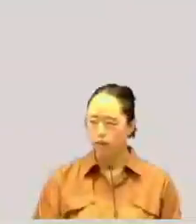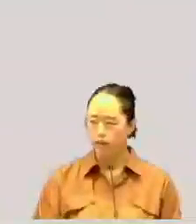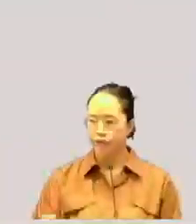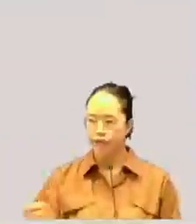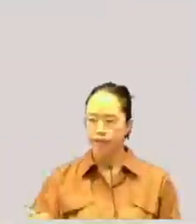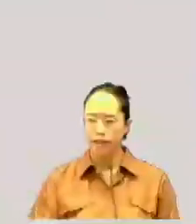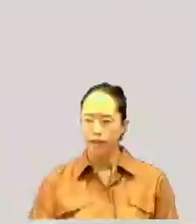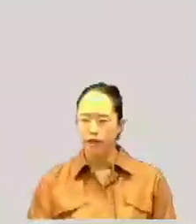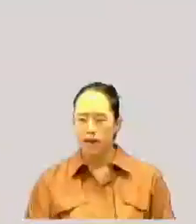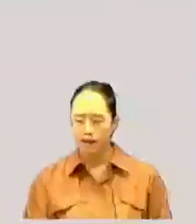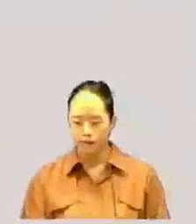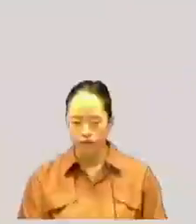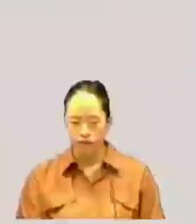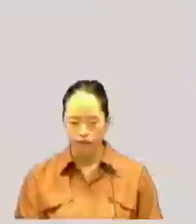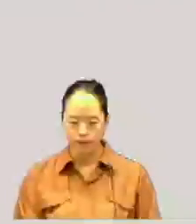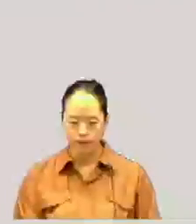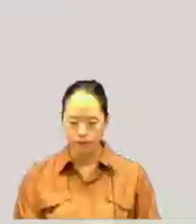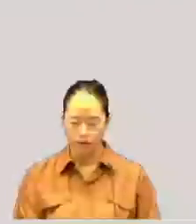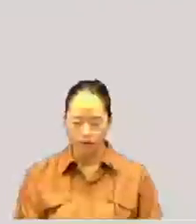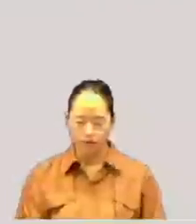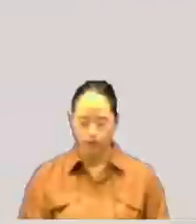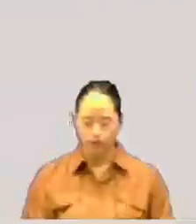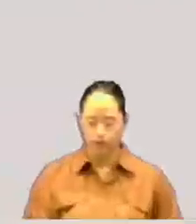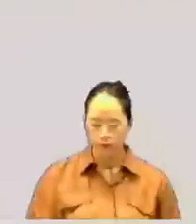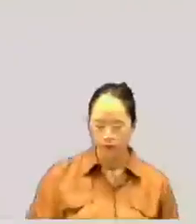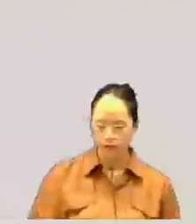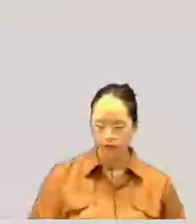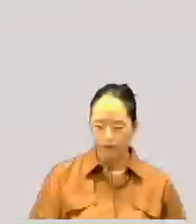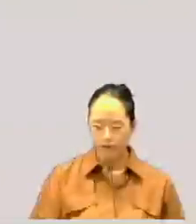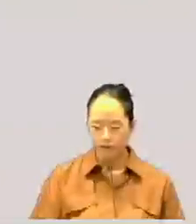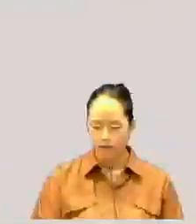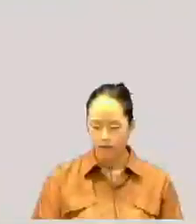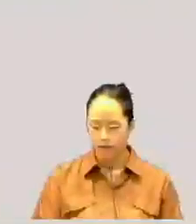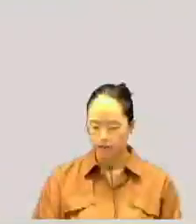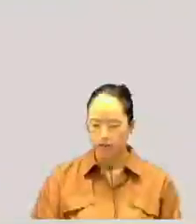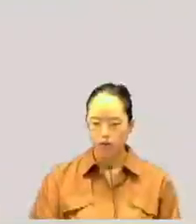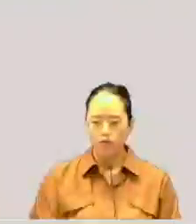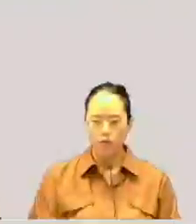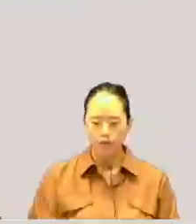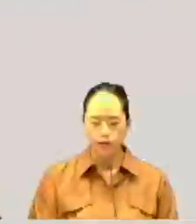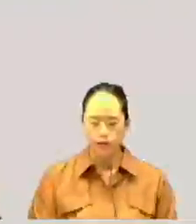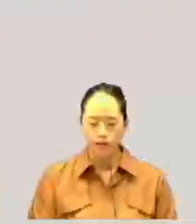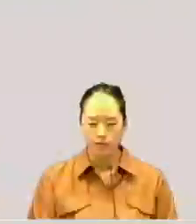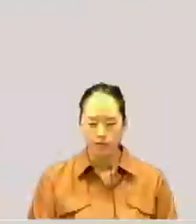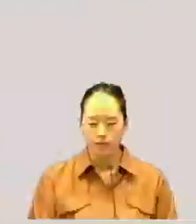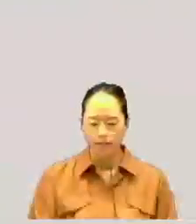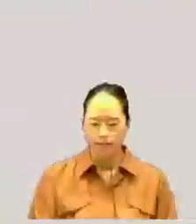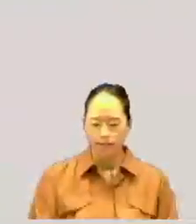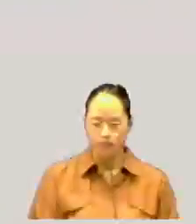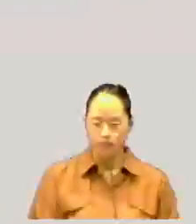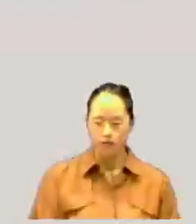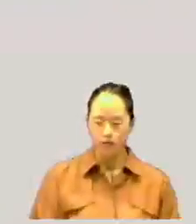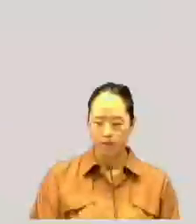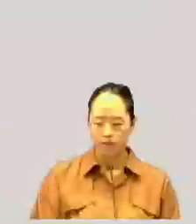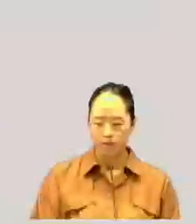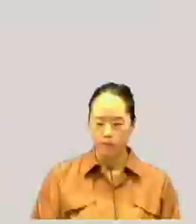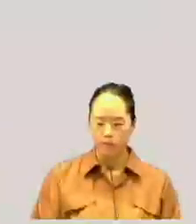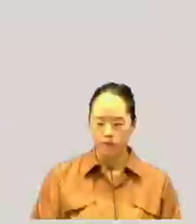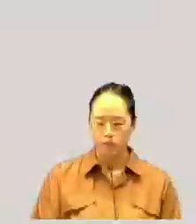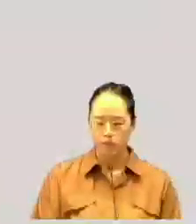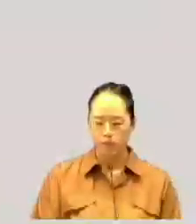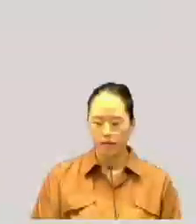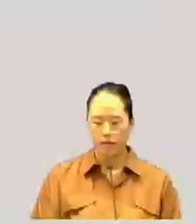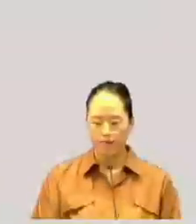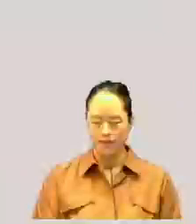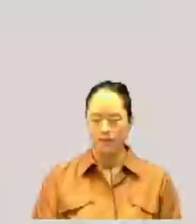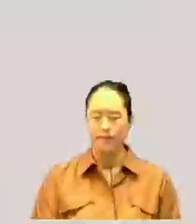这个我们这当里边的学生呢，我们在学校应该和朋友做的事呢就是说，哎，你相信什么呢？我相信这个。那你应